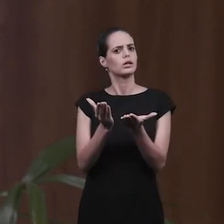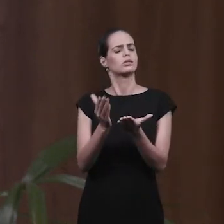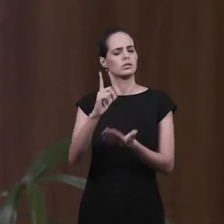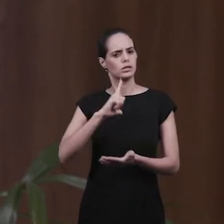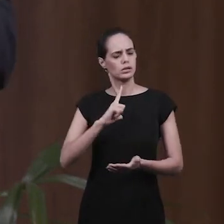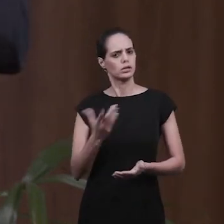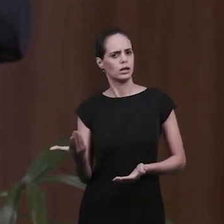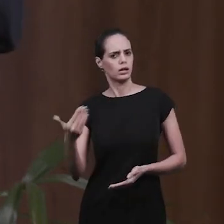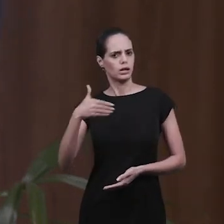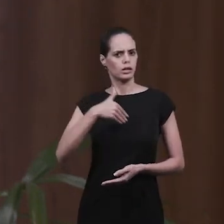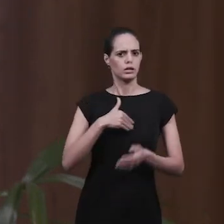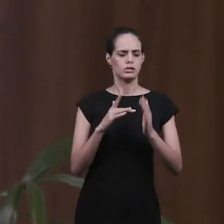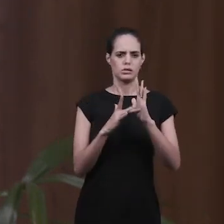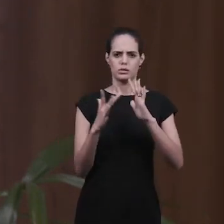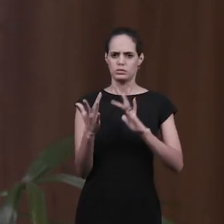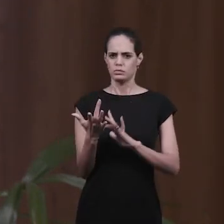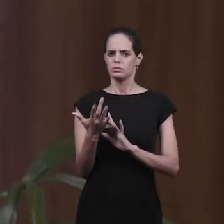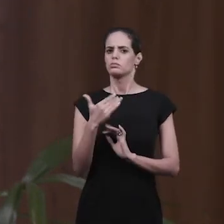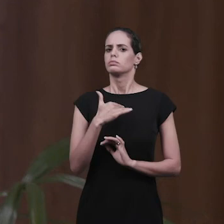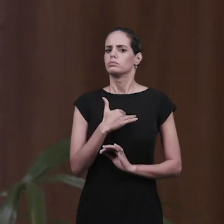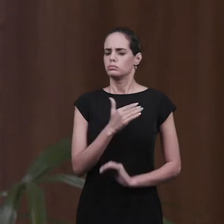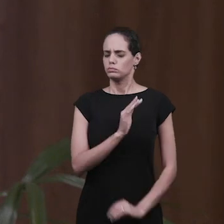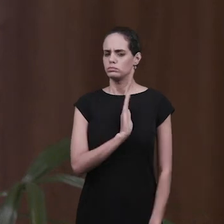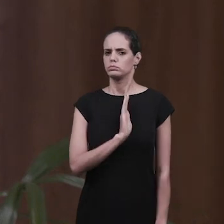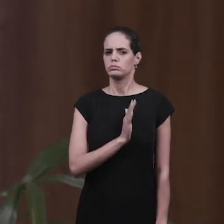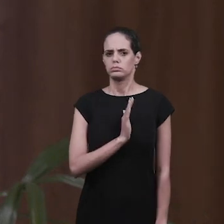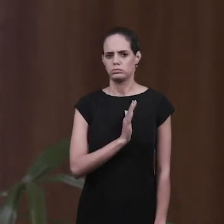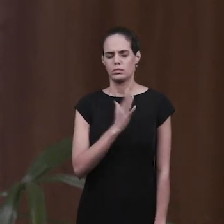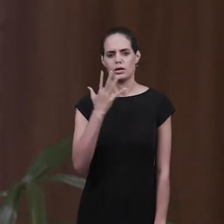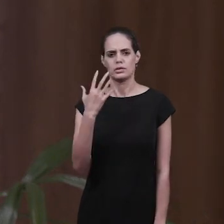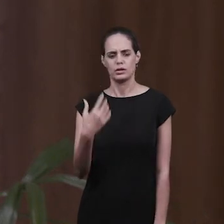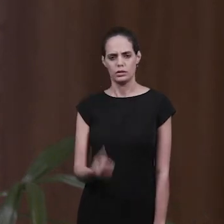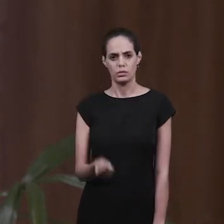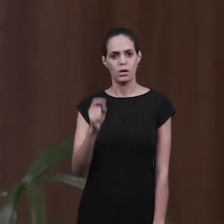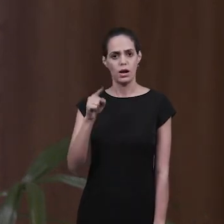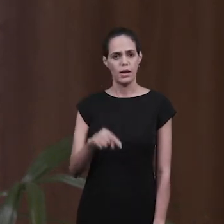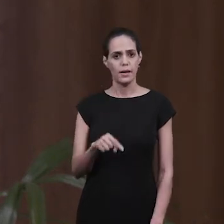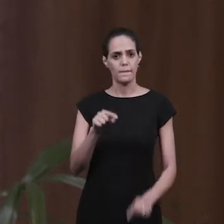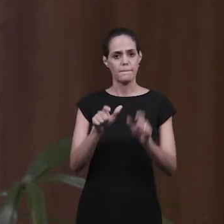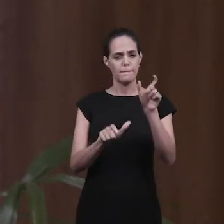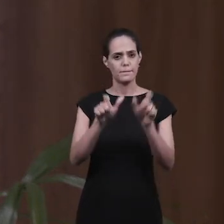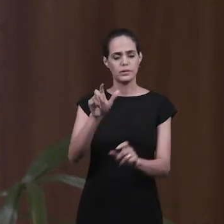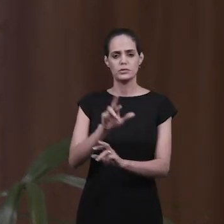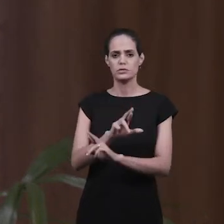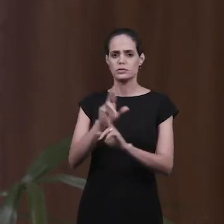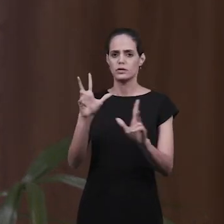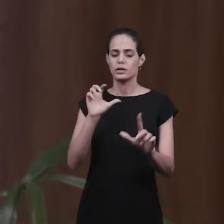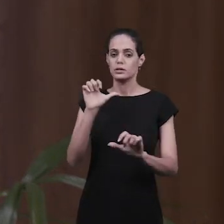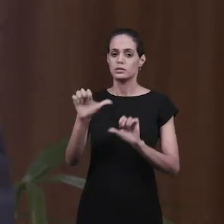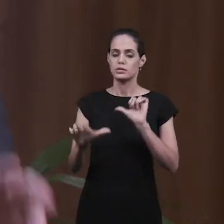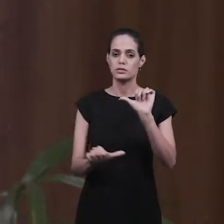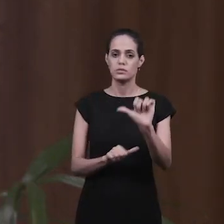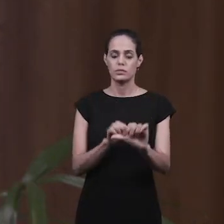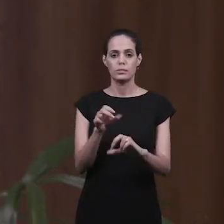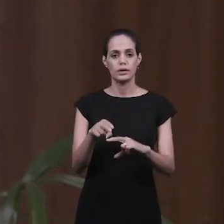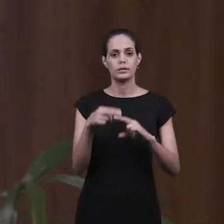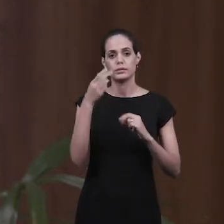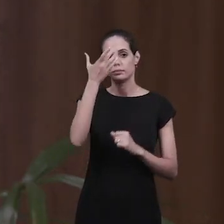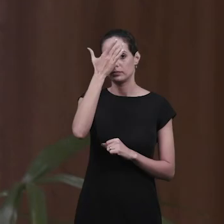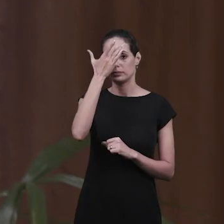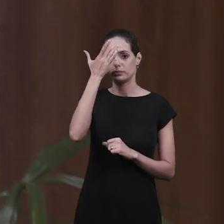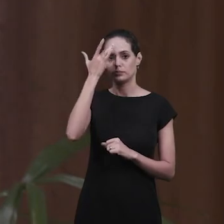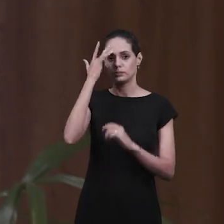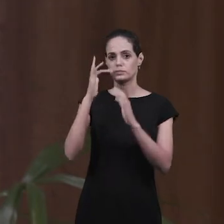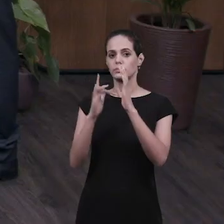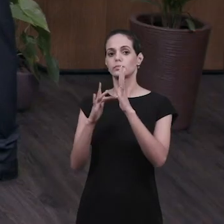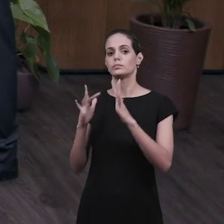ceux qui ont Jésus dans leur cœur, qui ont accepté, sont des personnes différentes, transformées